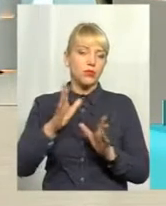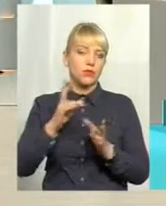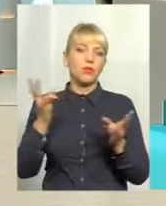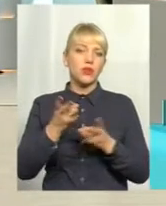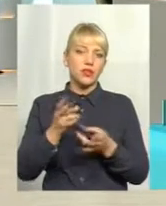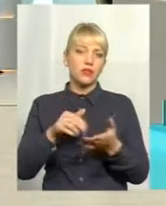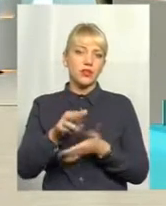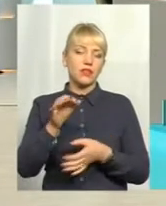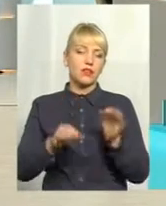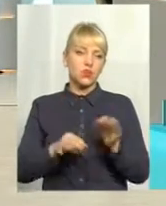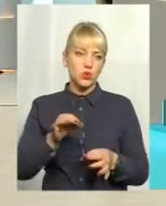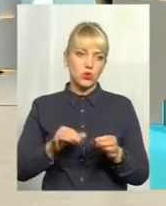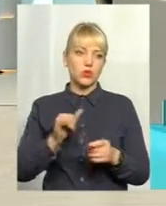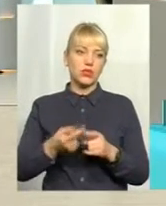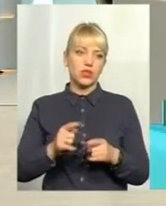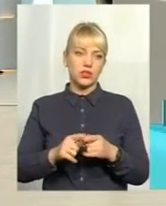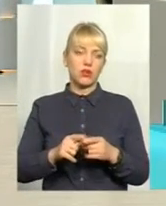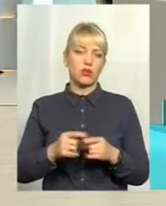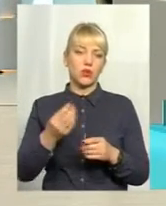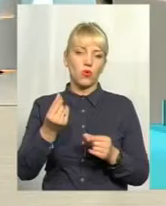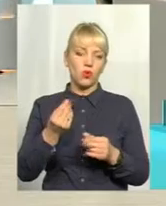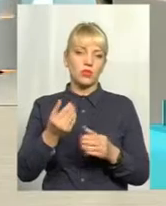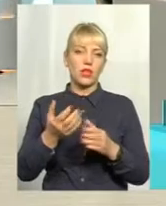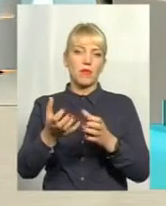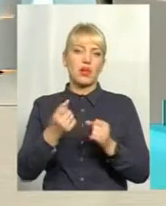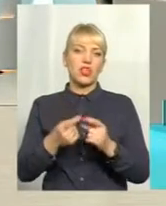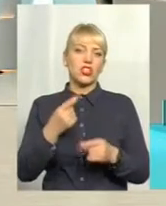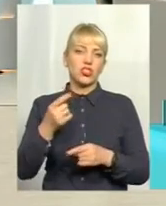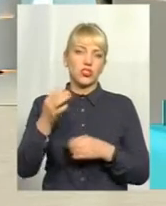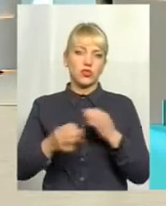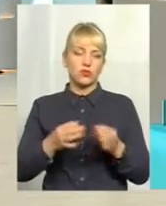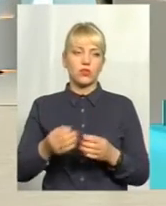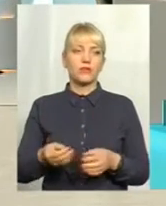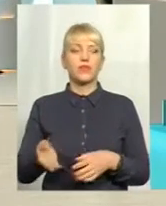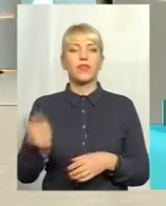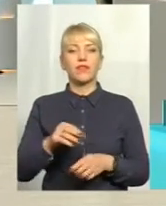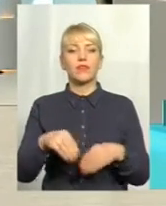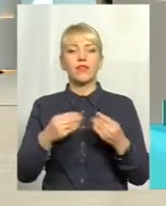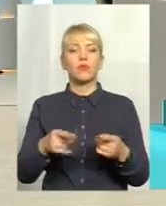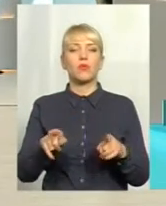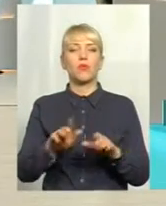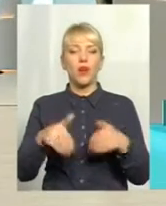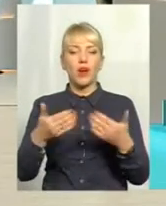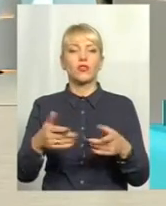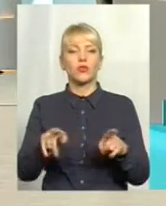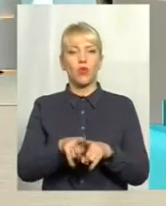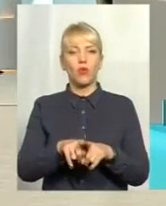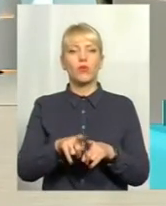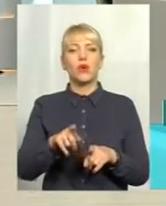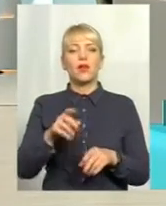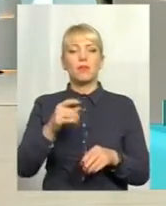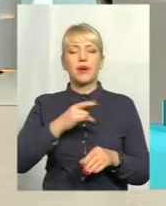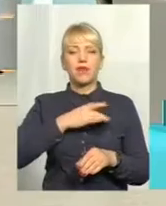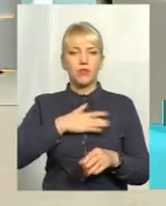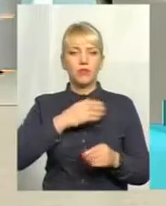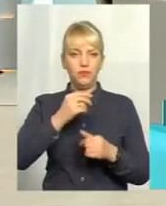суд і стягувати ці кошти з нього вже в судовому порядку. А давайте тоді одразу дамо пораду такому приватному підприємцю, в якого от, ну,